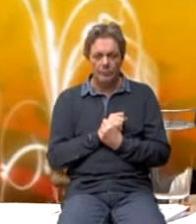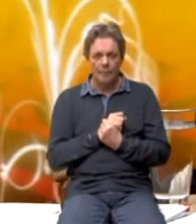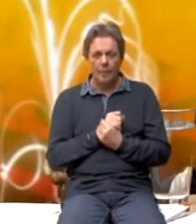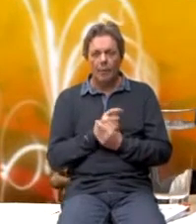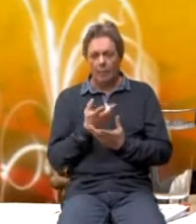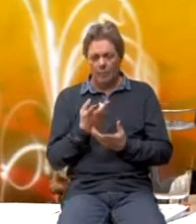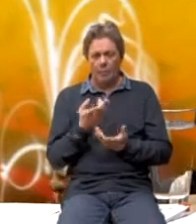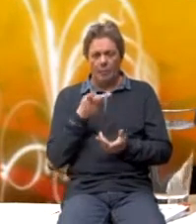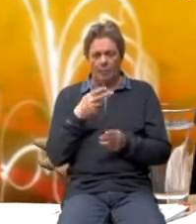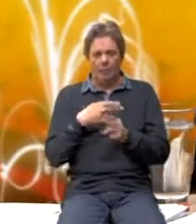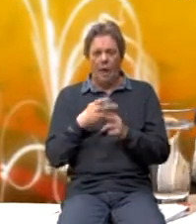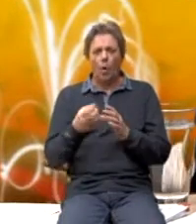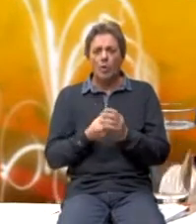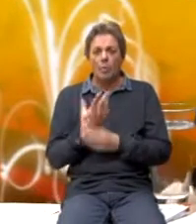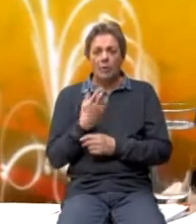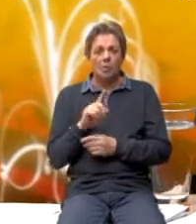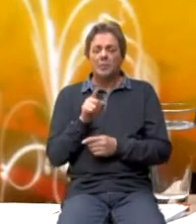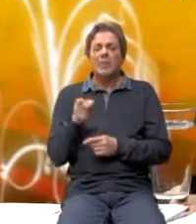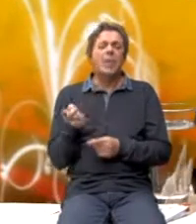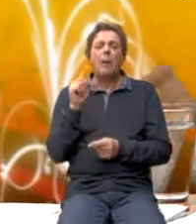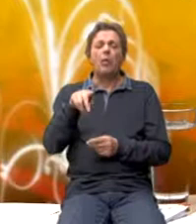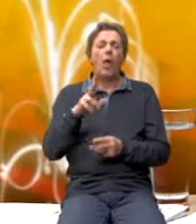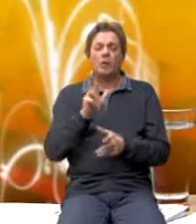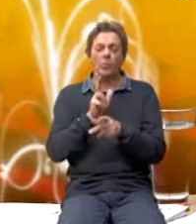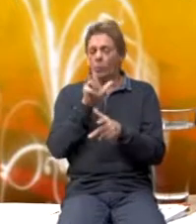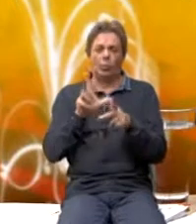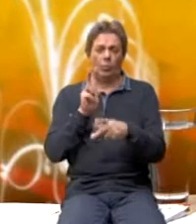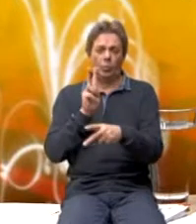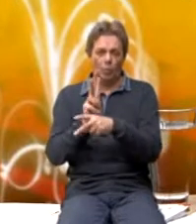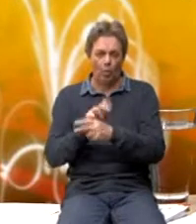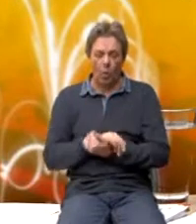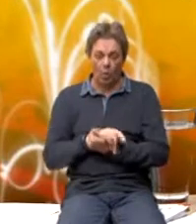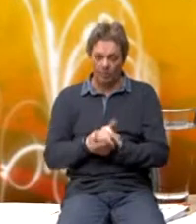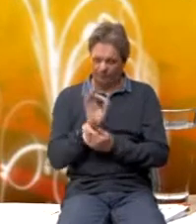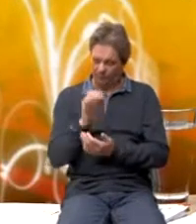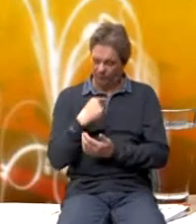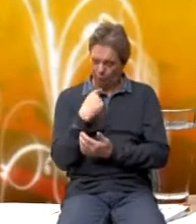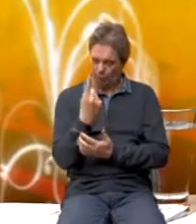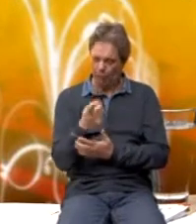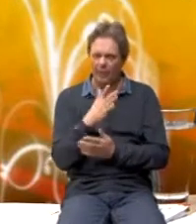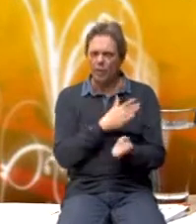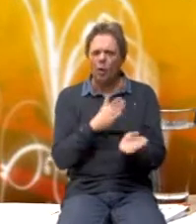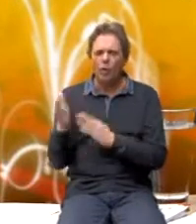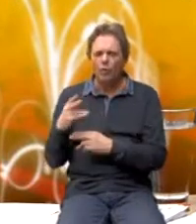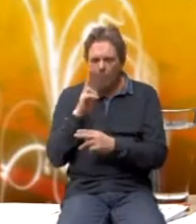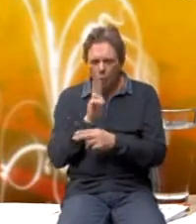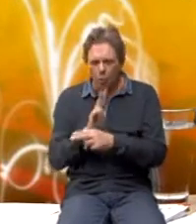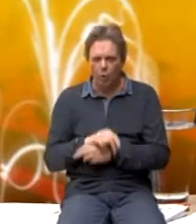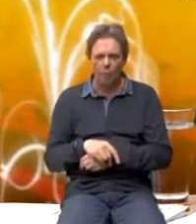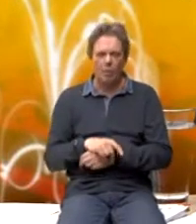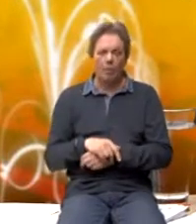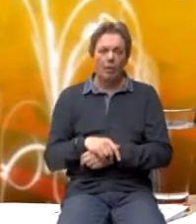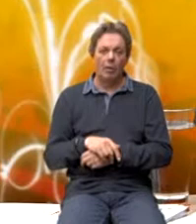ti ekološki proizvođači, da im se ne dolazi tako često. A vi ste sjajno kazali da je to redovito pod kontrolom, da je to sjajno